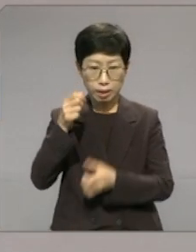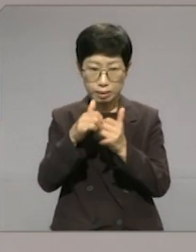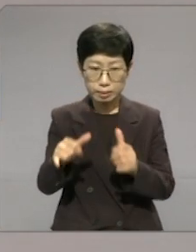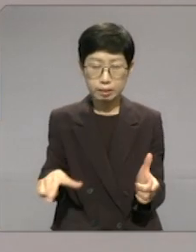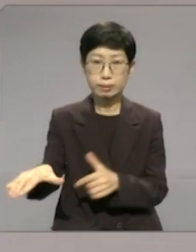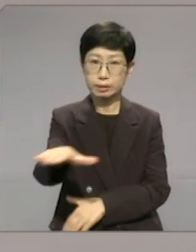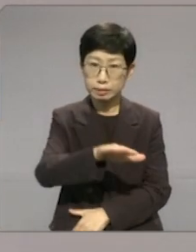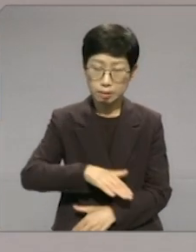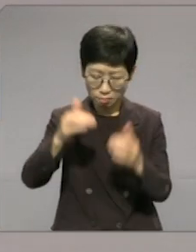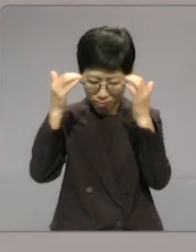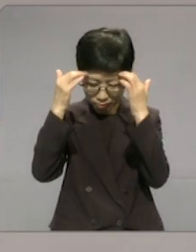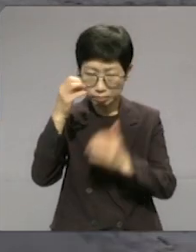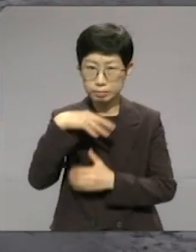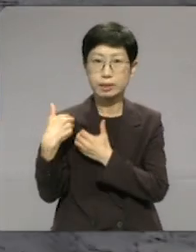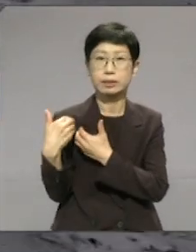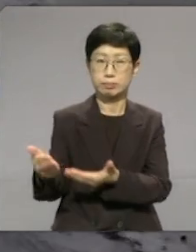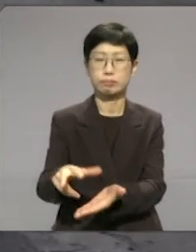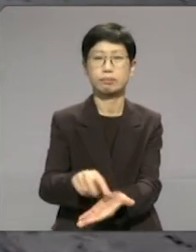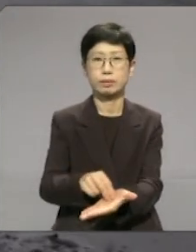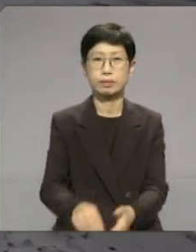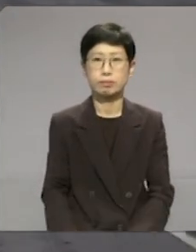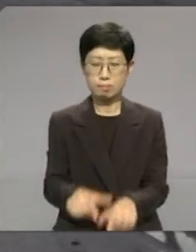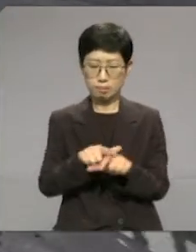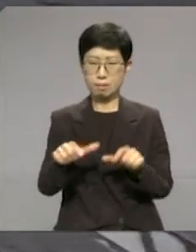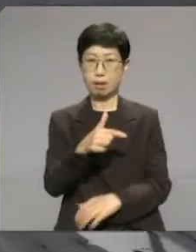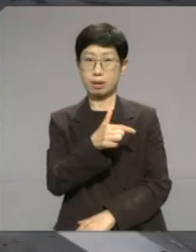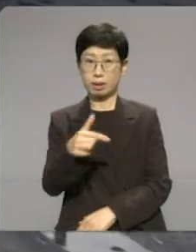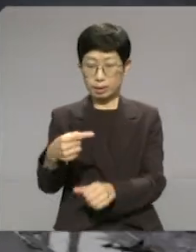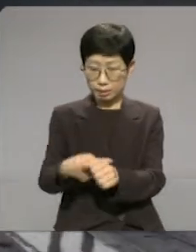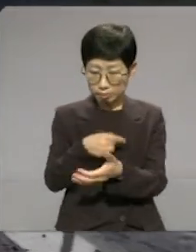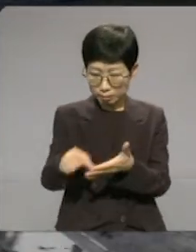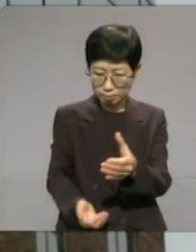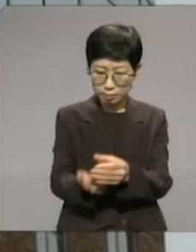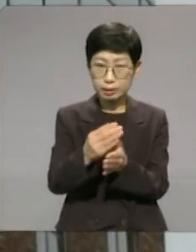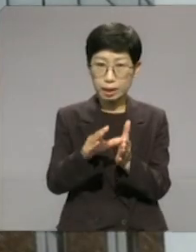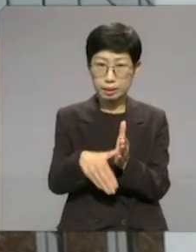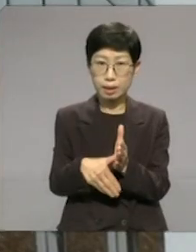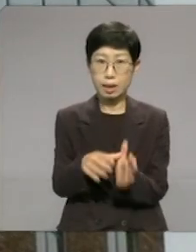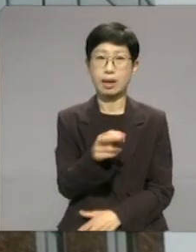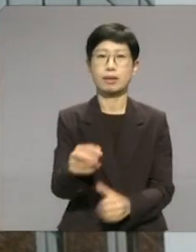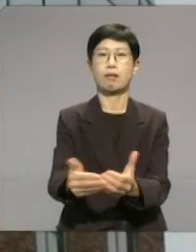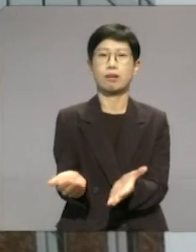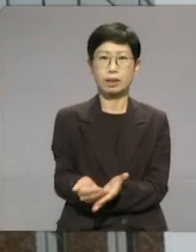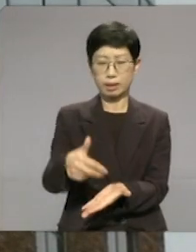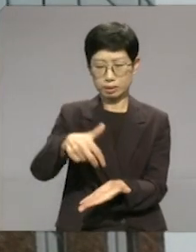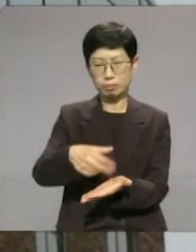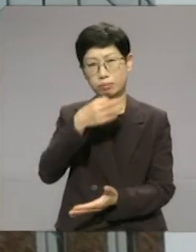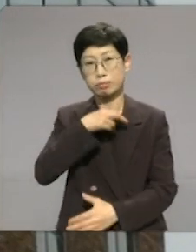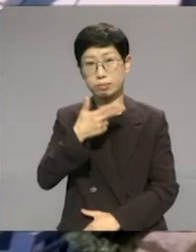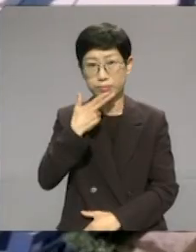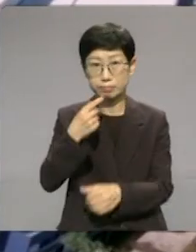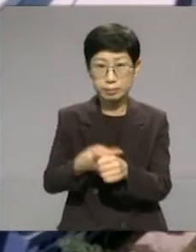suffer unjustly. 통상적으로 대형 자연재해는 집권당에 불리하게 작용하기 때문에